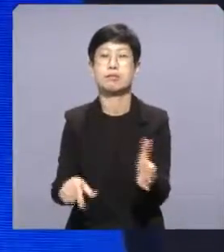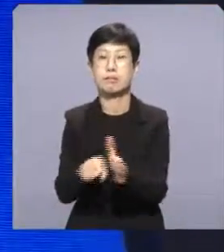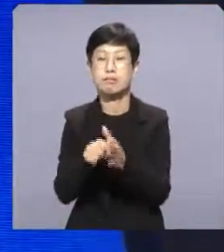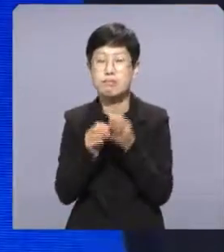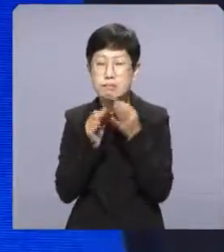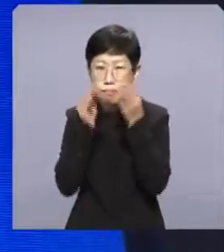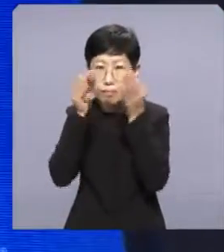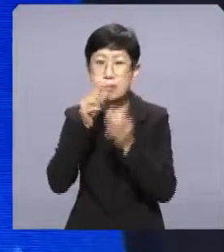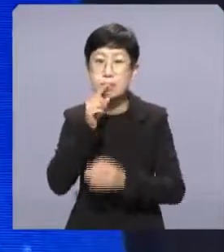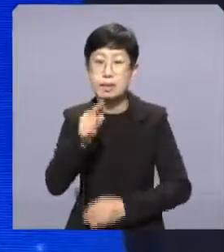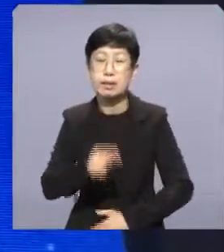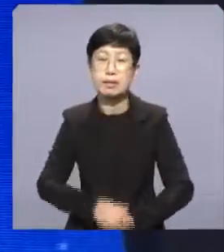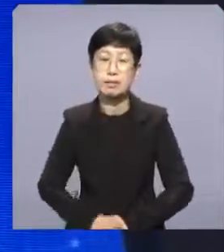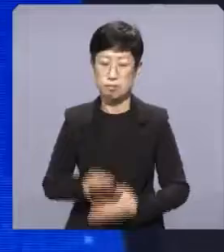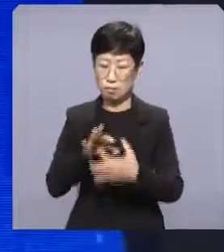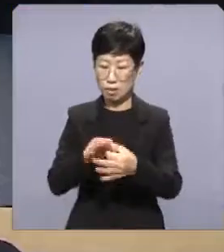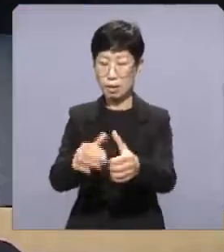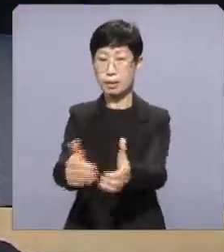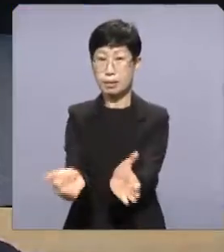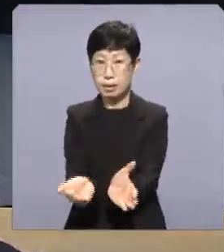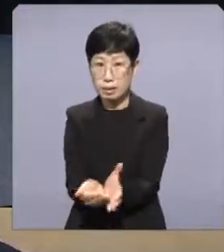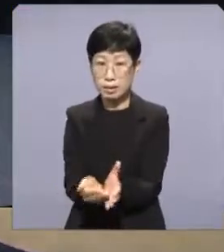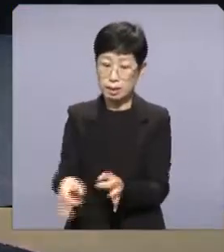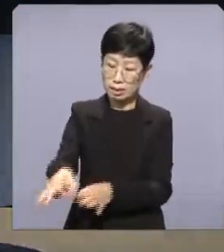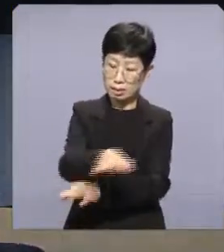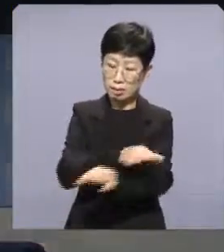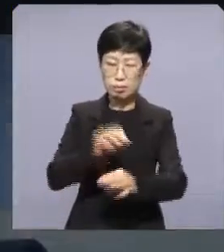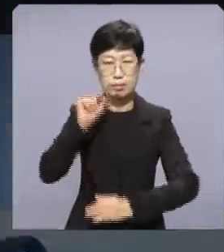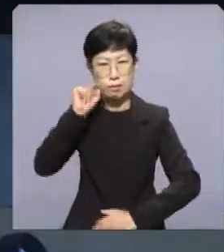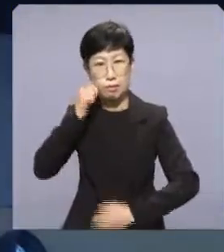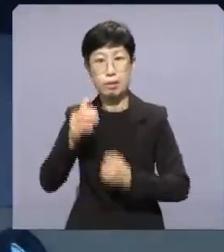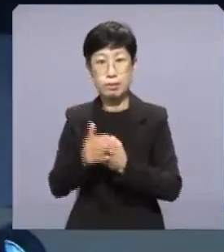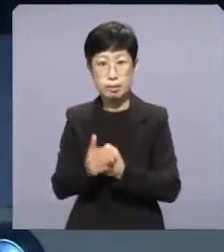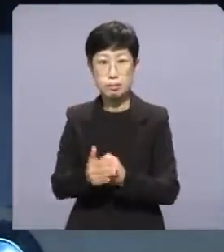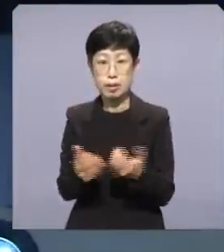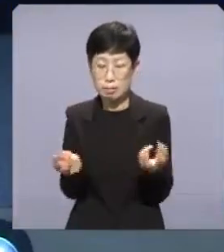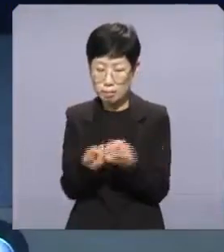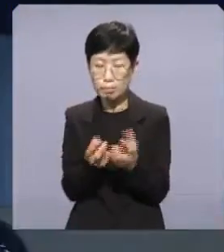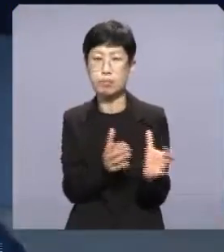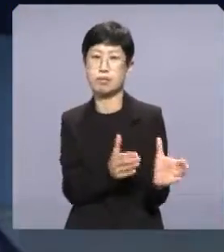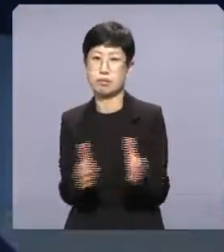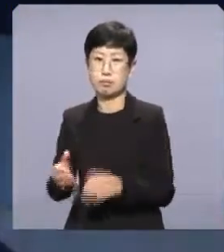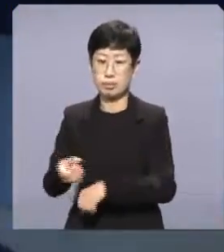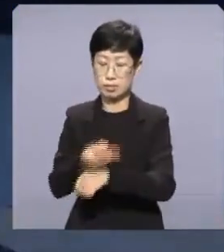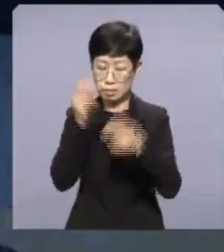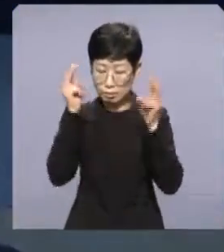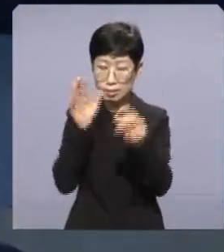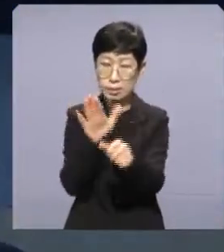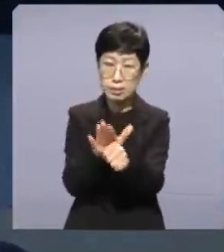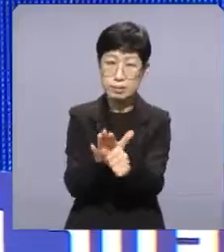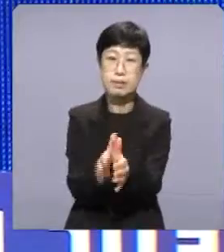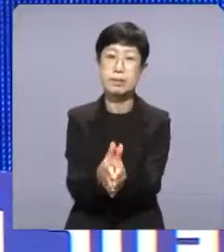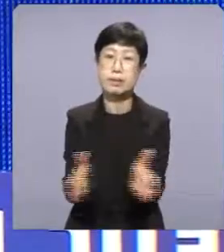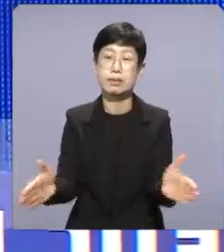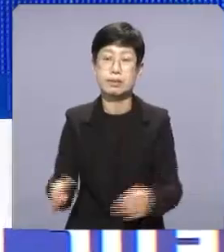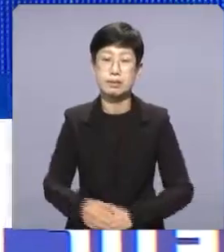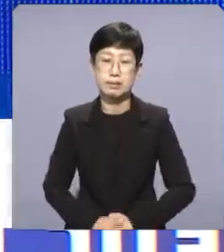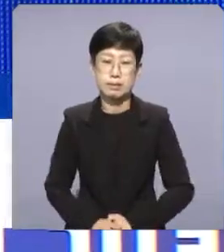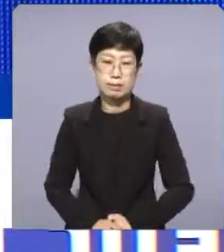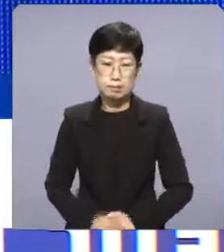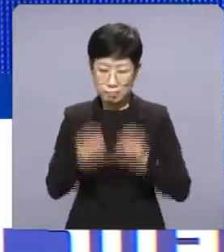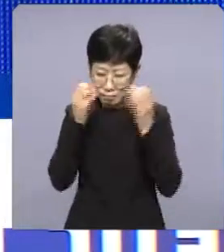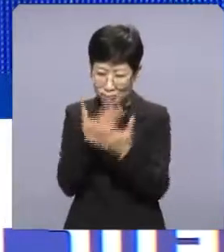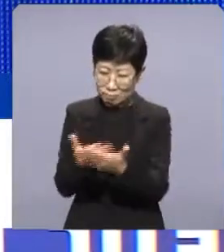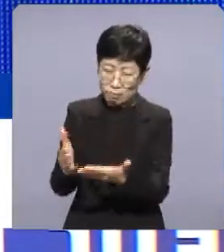육안 기관들도 엄정한 경제 상황에 따른 뱅 체계를 마련하고 수출기업 지원해 나섰습니다 혁신성과